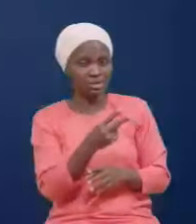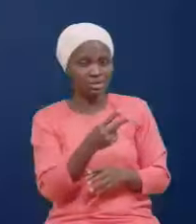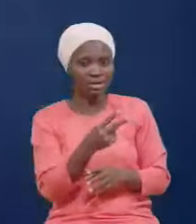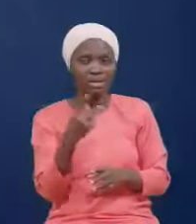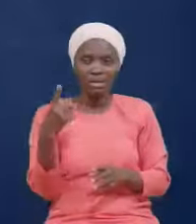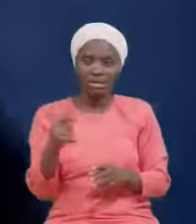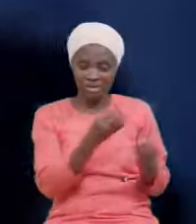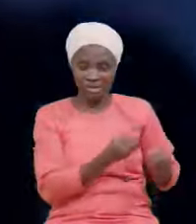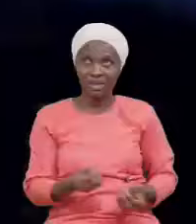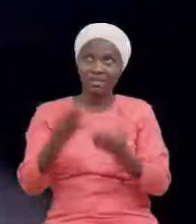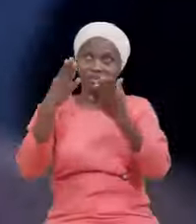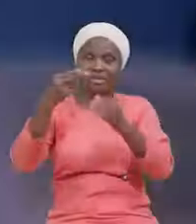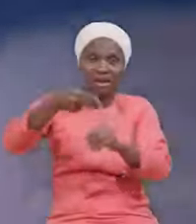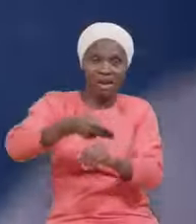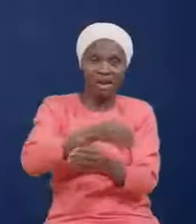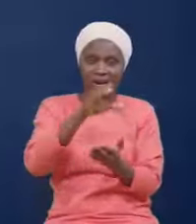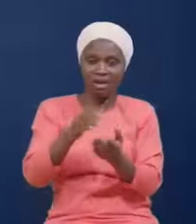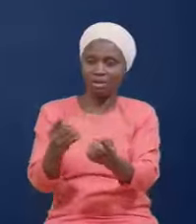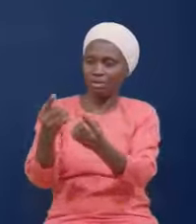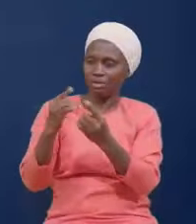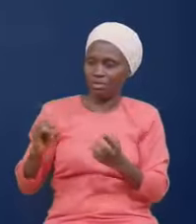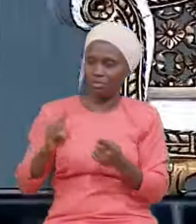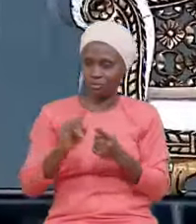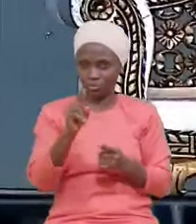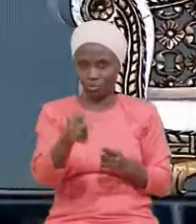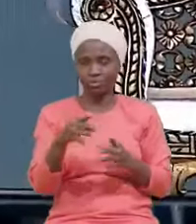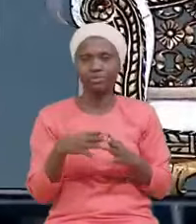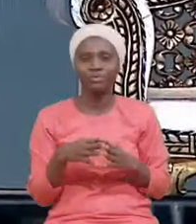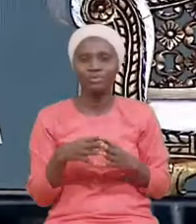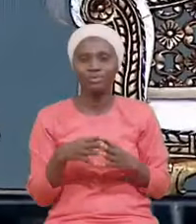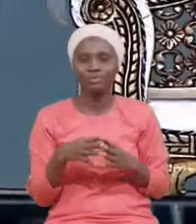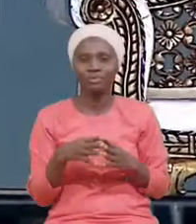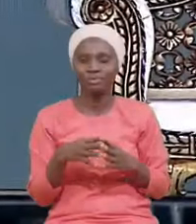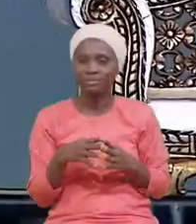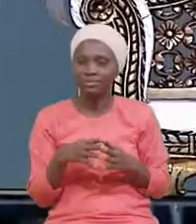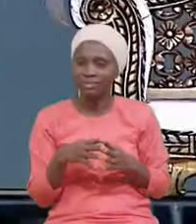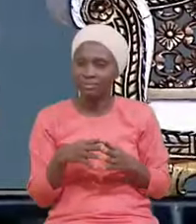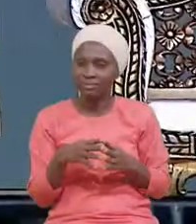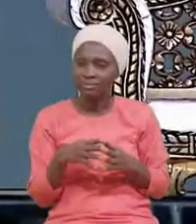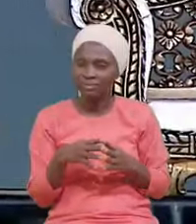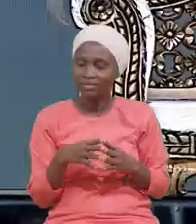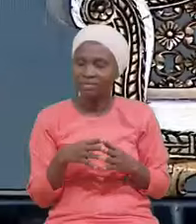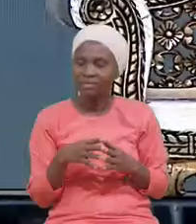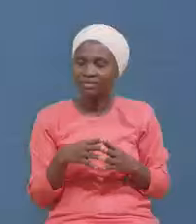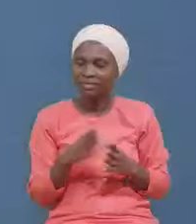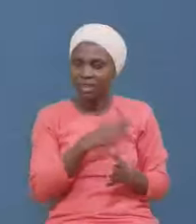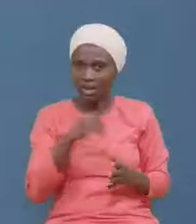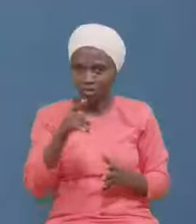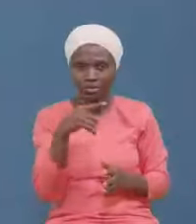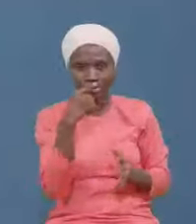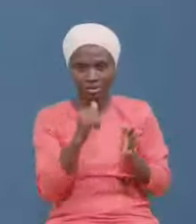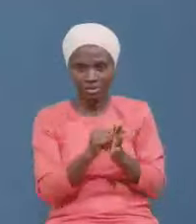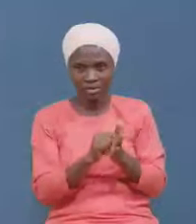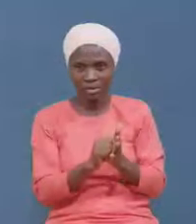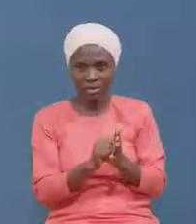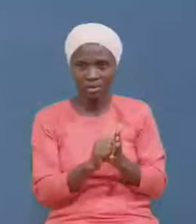చూసినప్పుడు. The sacrificial lamb coming unto you. బలి అర్పణ గొర్రె పిల్ల మీ యొద్దకు రావడం మీరు చూసినప్పుడు. And it says the second